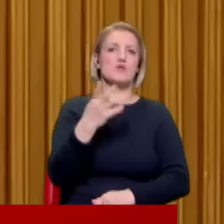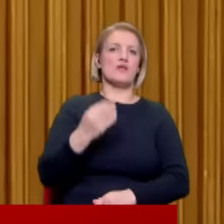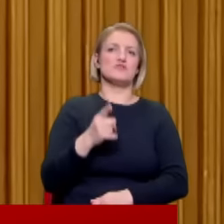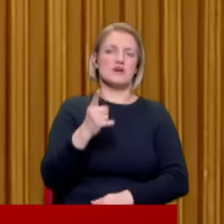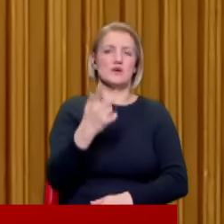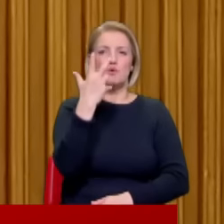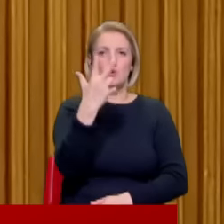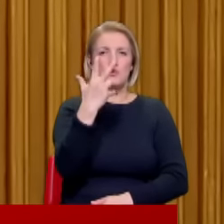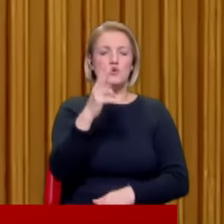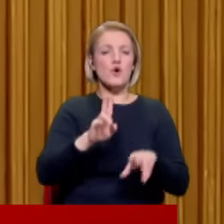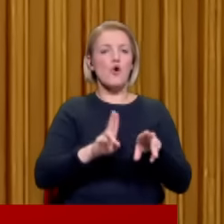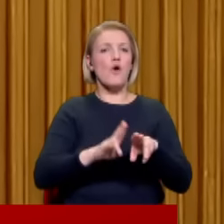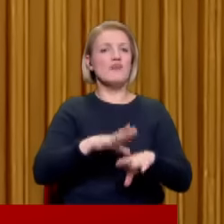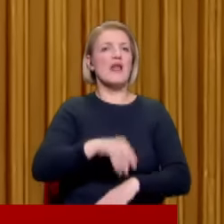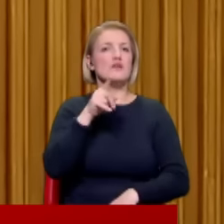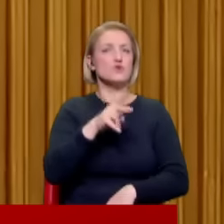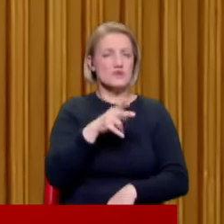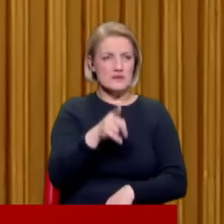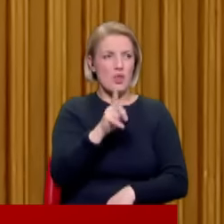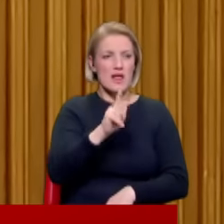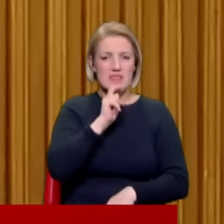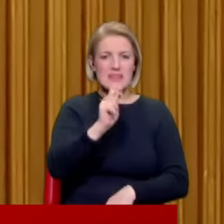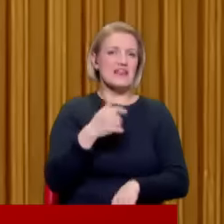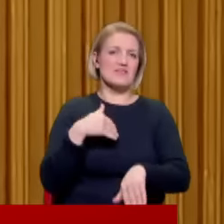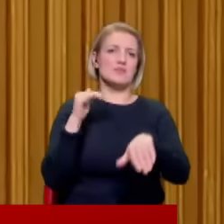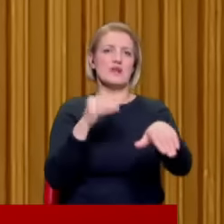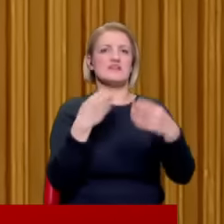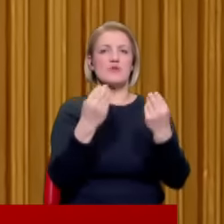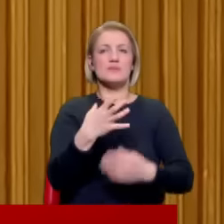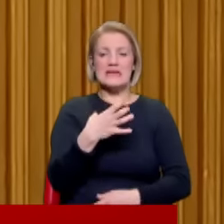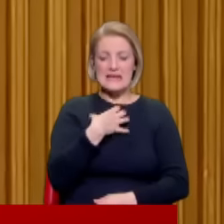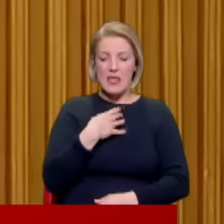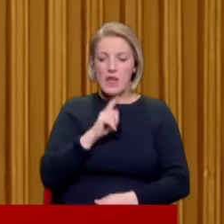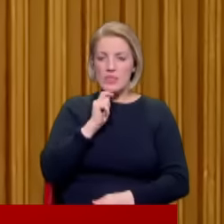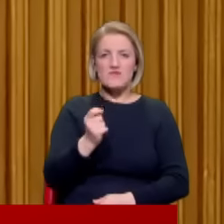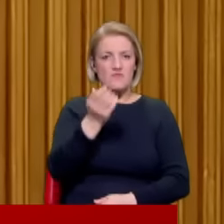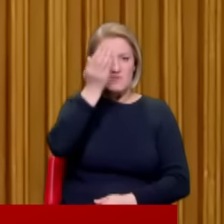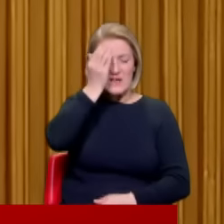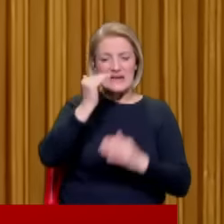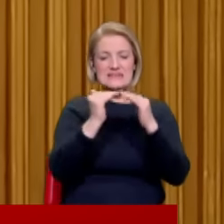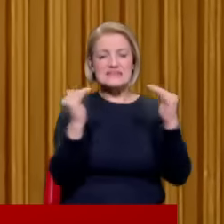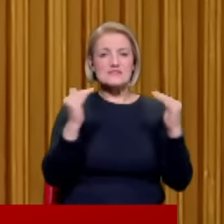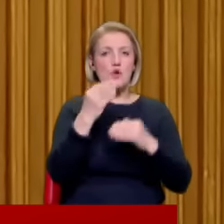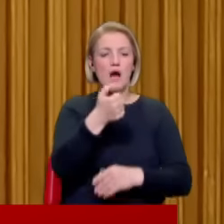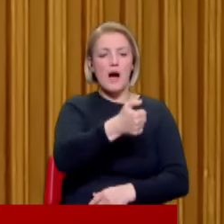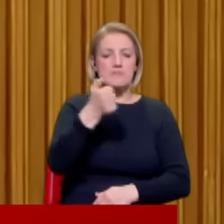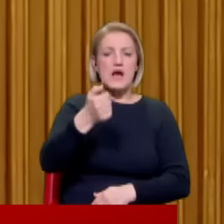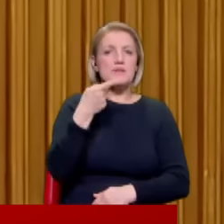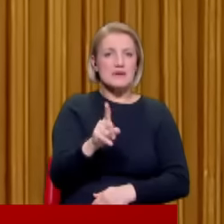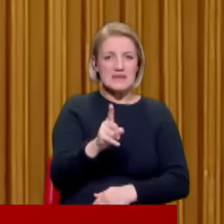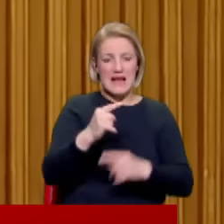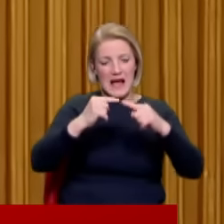olacak. Üç konfederasyonun, onların teklifini destekliyoruz. Kendi teklifimiz, yoksulluk sınırı olan 66 bin